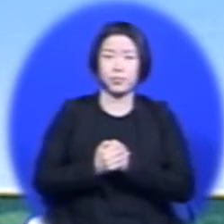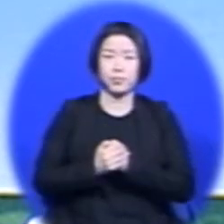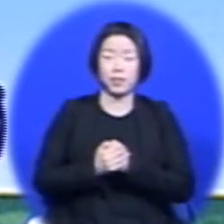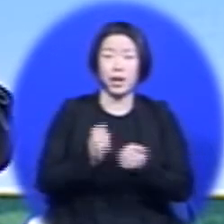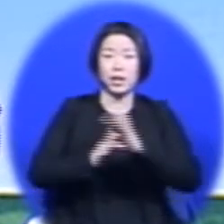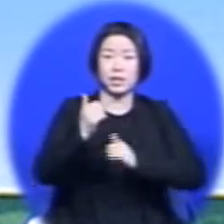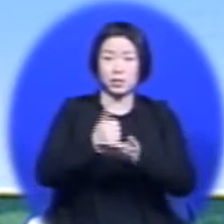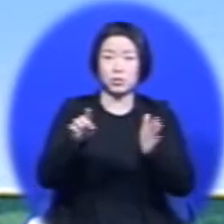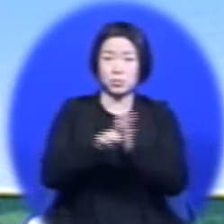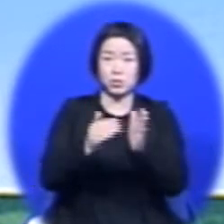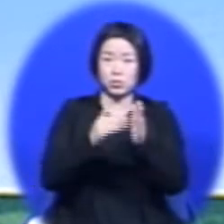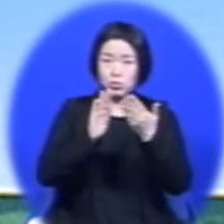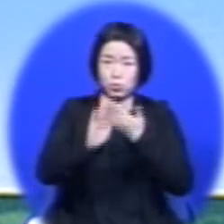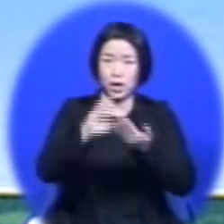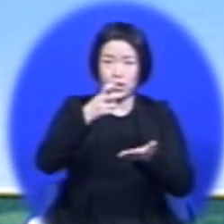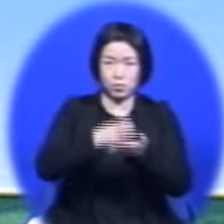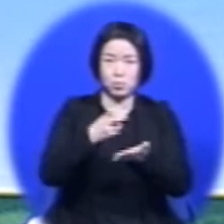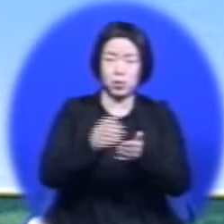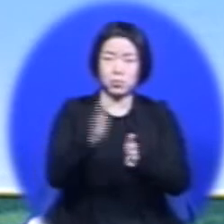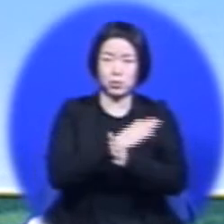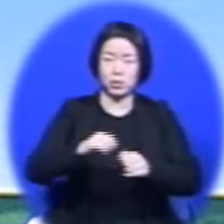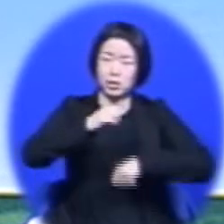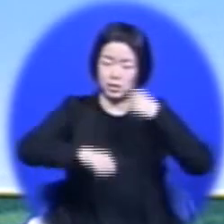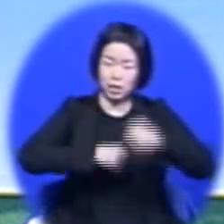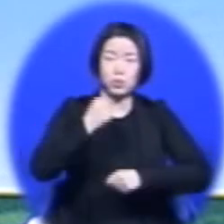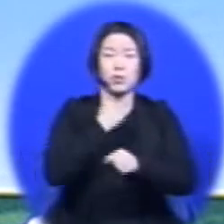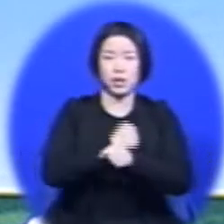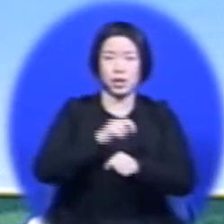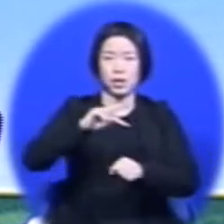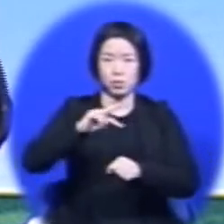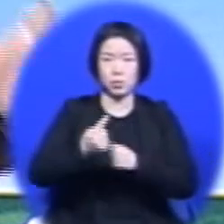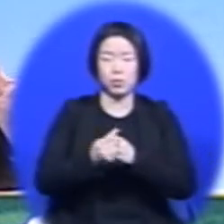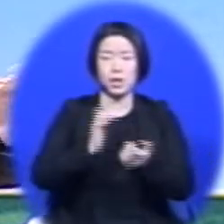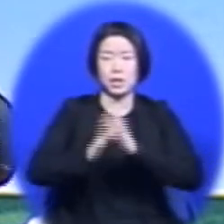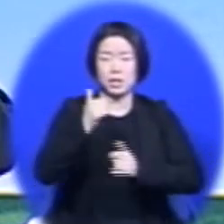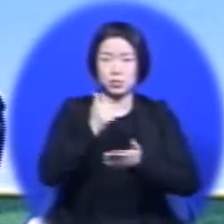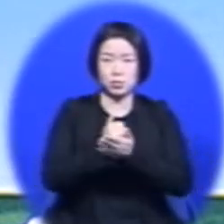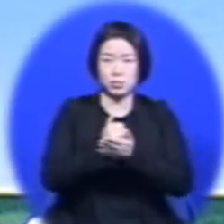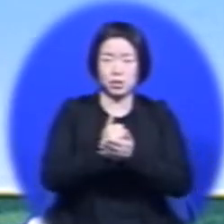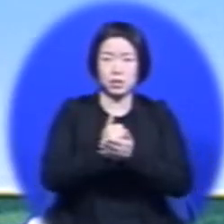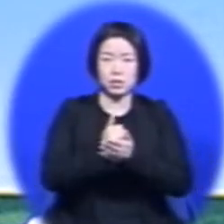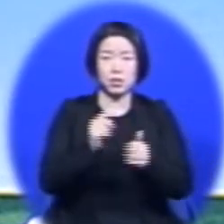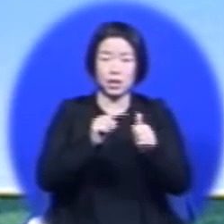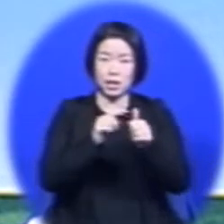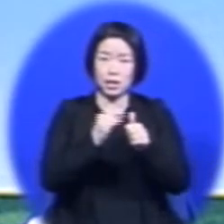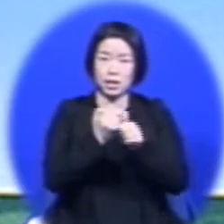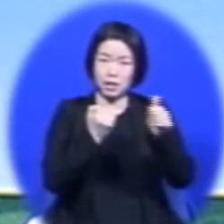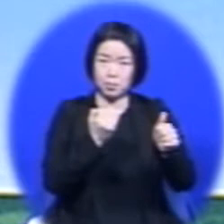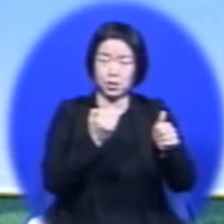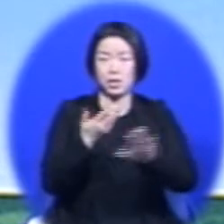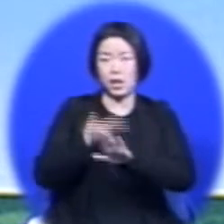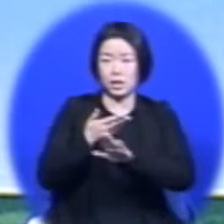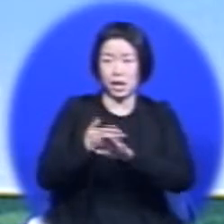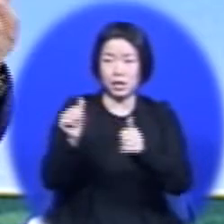예수 믿어서 율법에서 자유하게 되었다고 예수님께서 남편이신데 다른 남자를 만나는